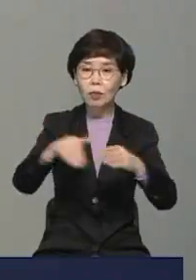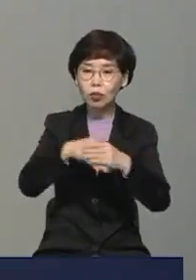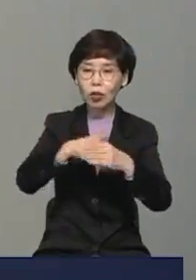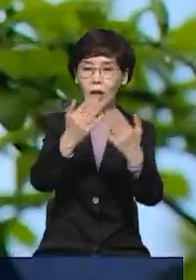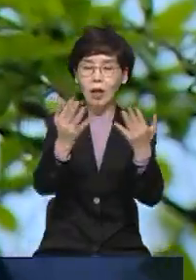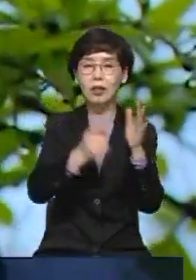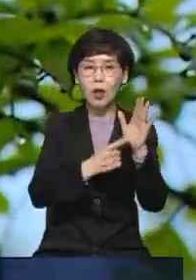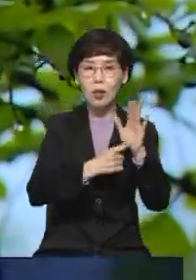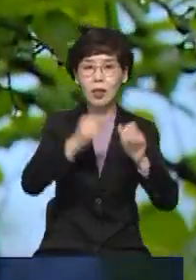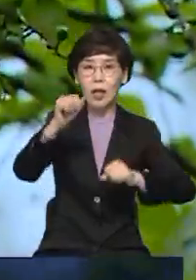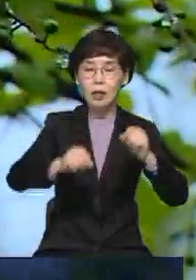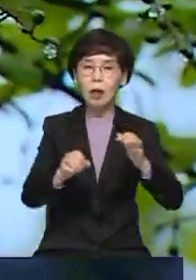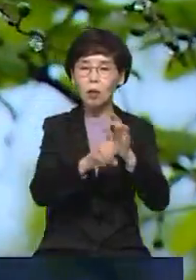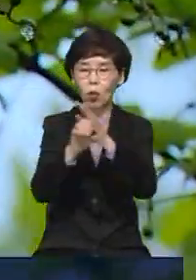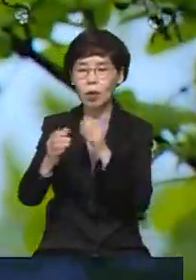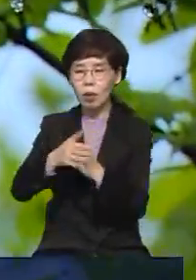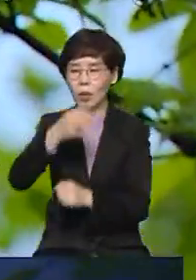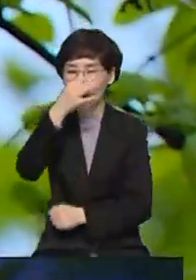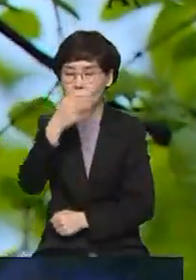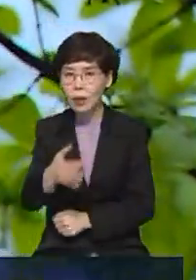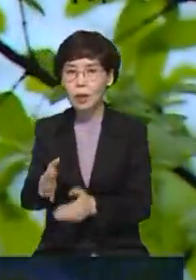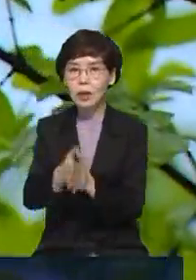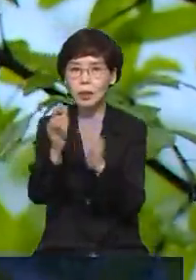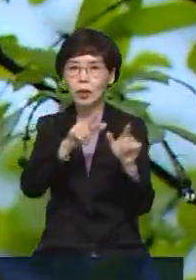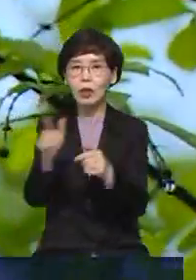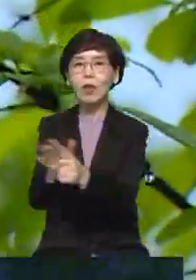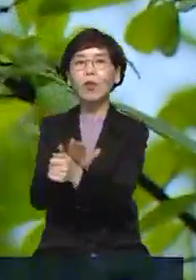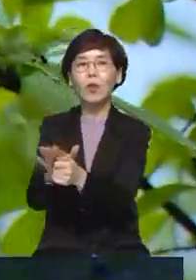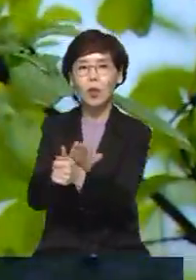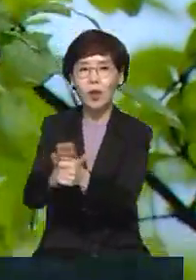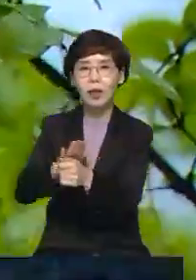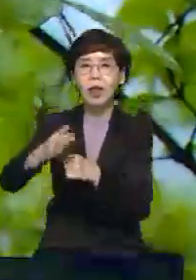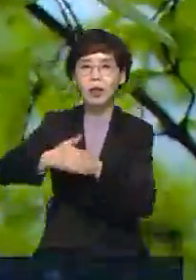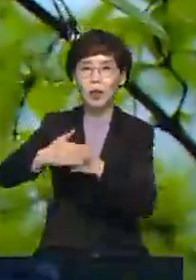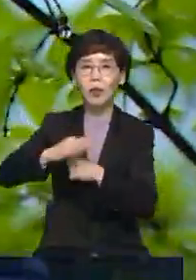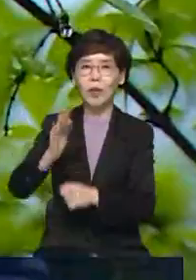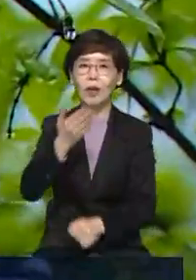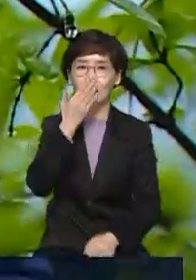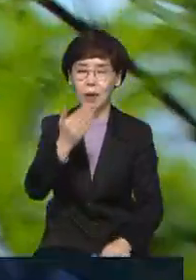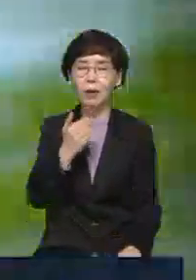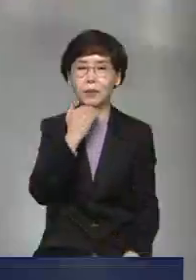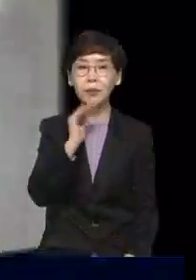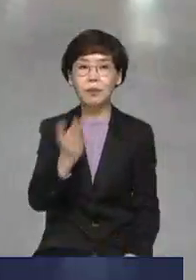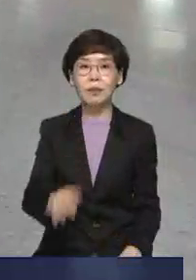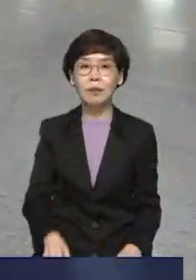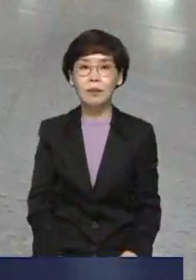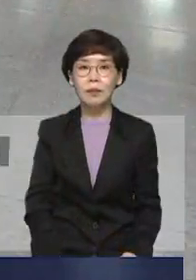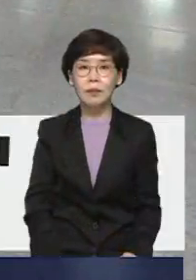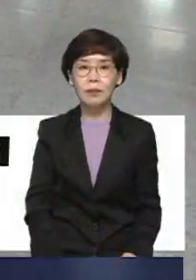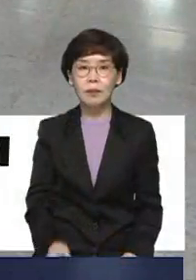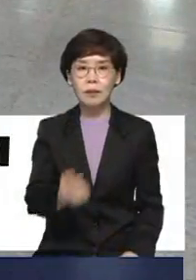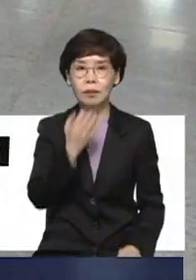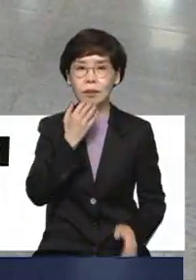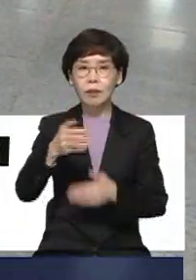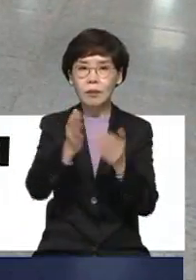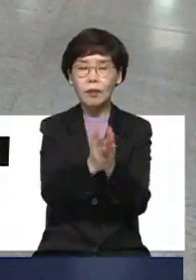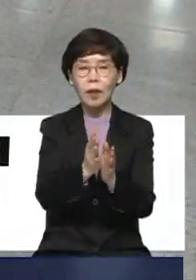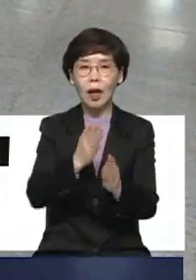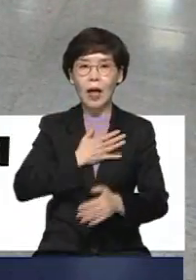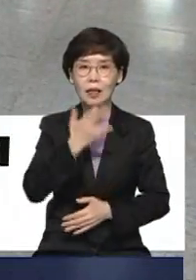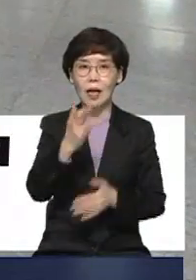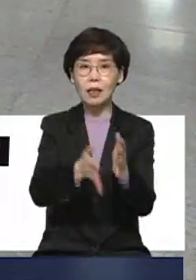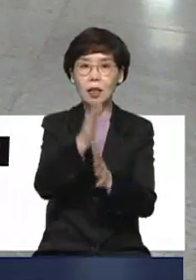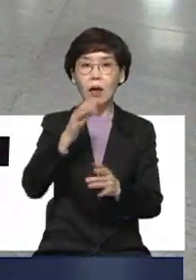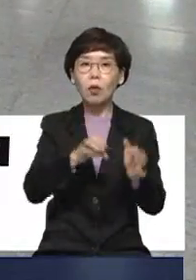문화전시 행사들이 코로나로 지친 시민들을 위로하는 데 도움이 될 것으로 기대됩니다. 경기도 안산시가